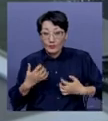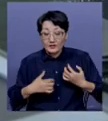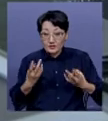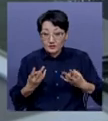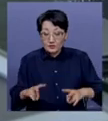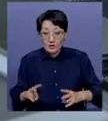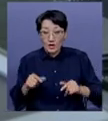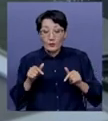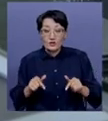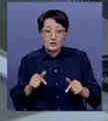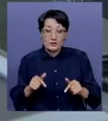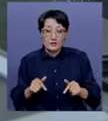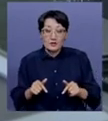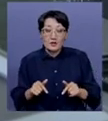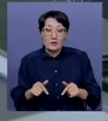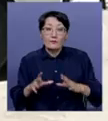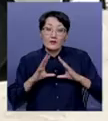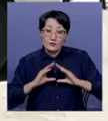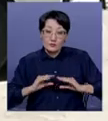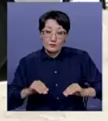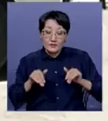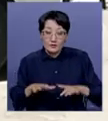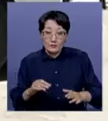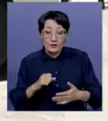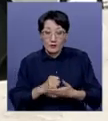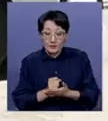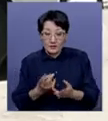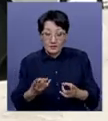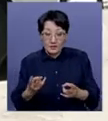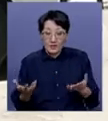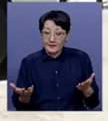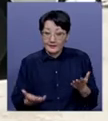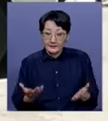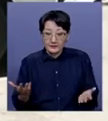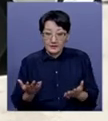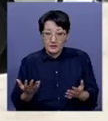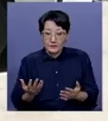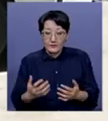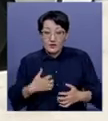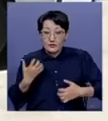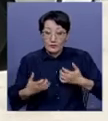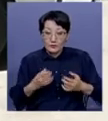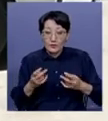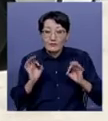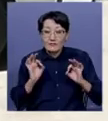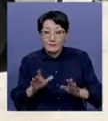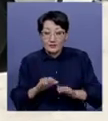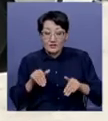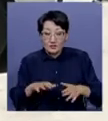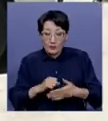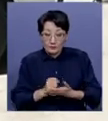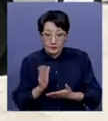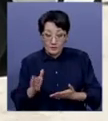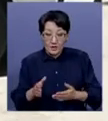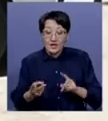берілудің қажеті жоқ. Бұл жерде салмақтылықпен шешім қабылдаған дұрыс, себебі қандай да бір сезімге беріліп кетсеңіз, дұрыс емес шешім қабылдайсыз.